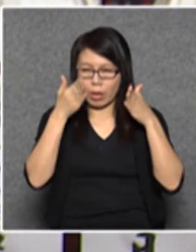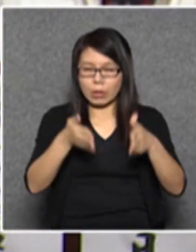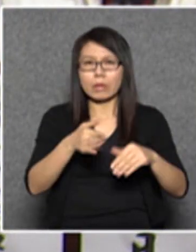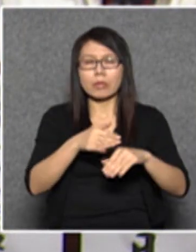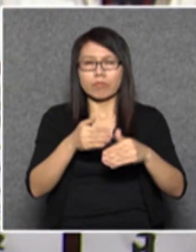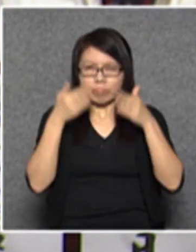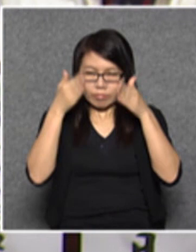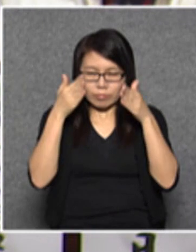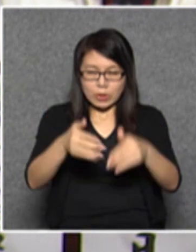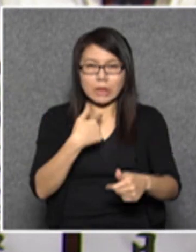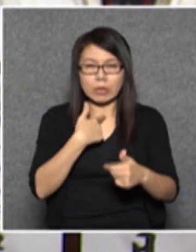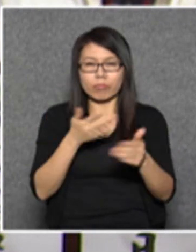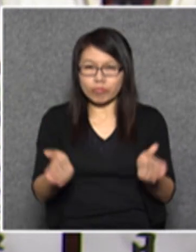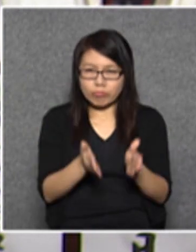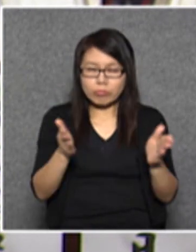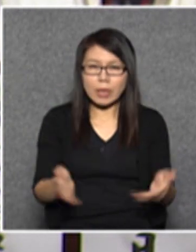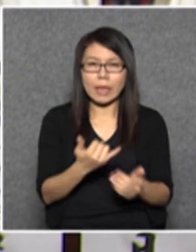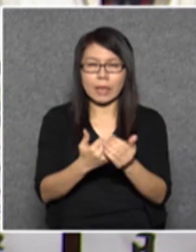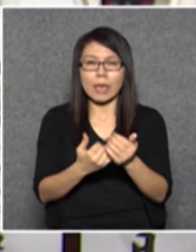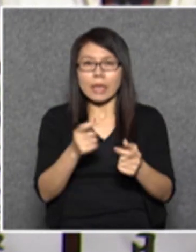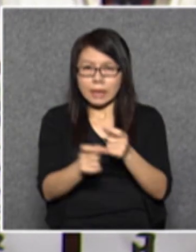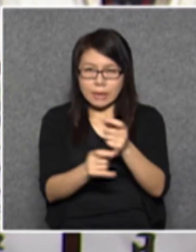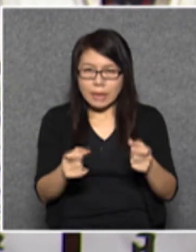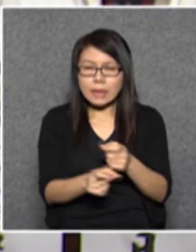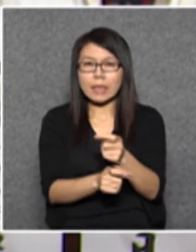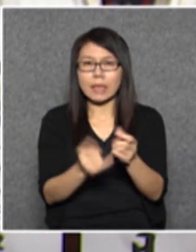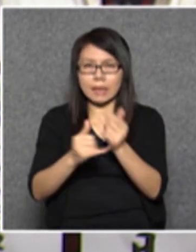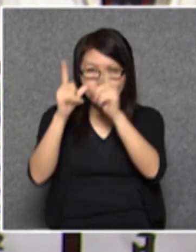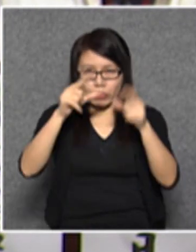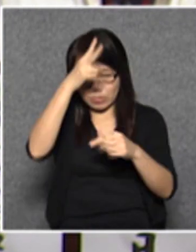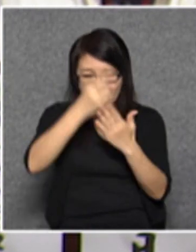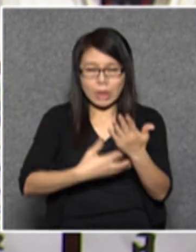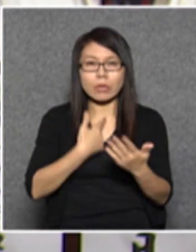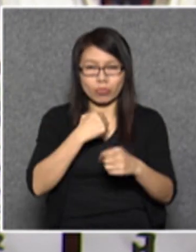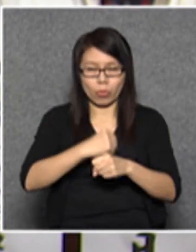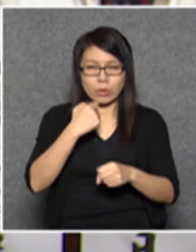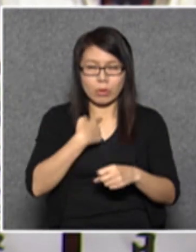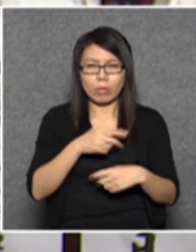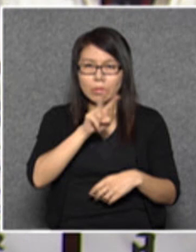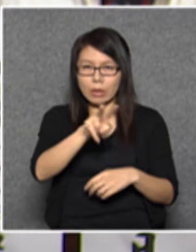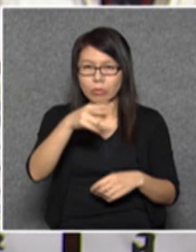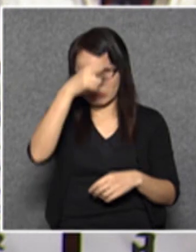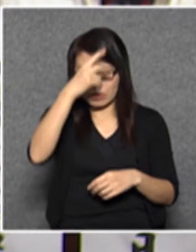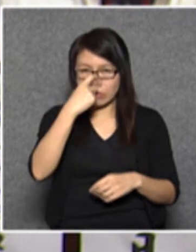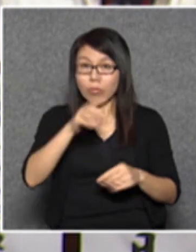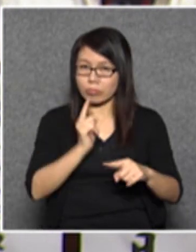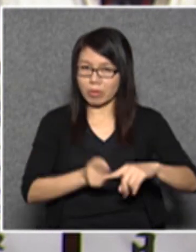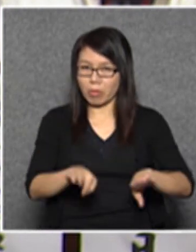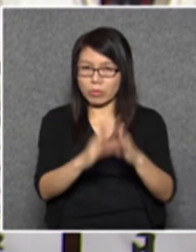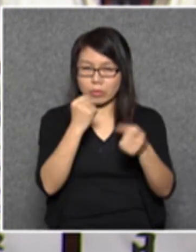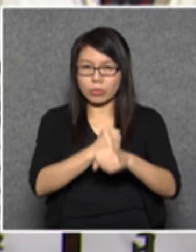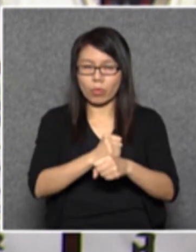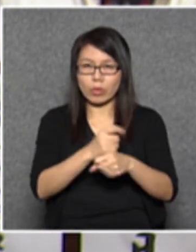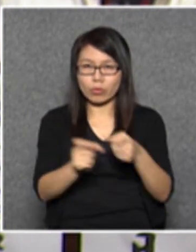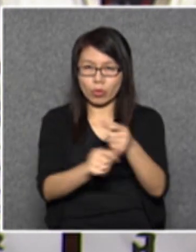動經濟同埋民生嘅政策。咁啊，我亦都睇到特首咧係坐言起行啦。咁佢喺財委